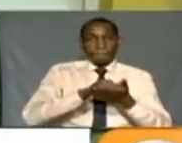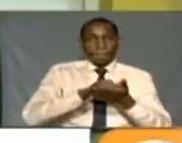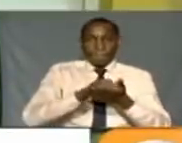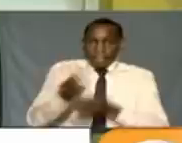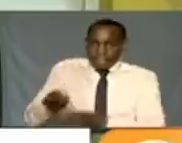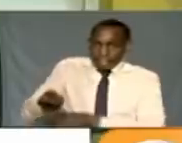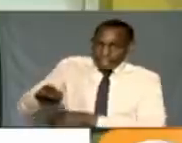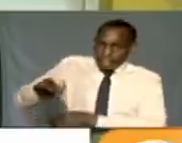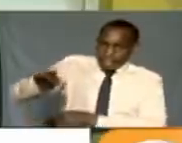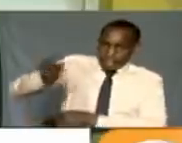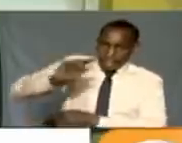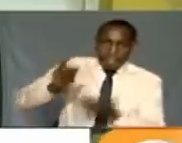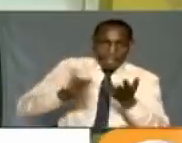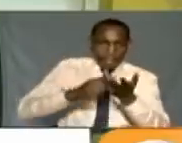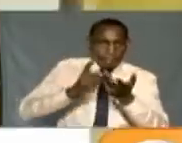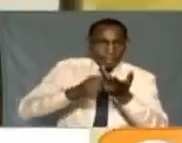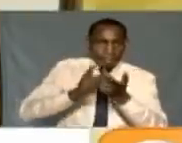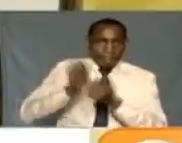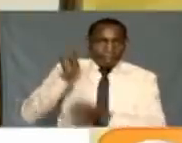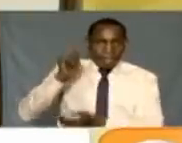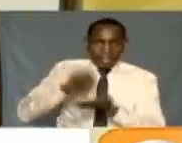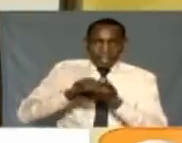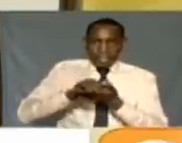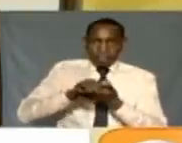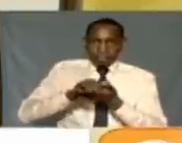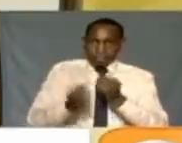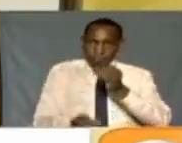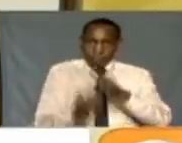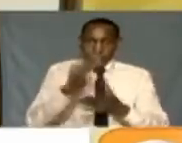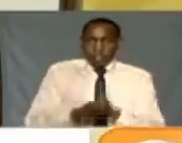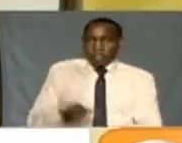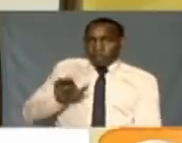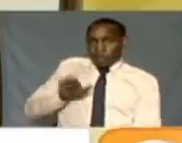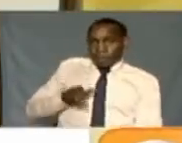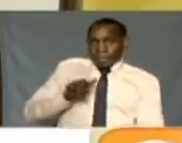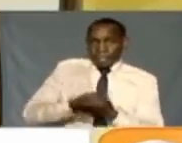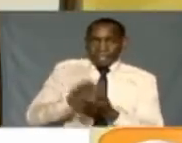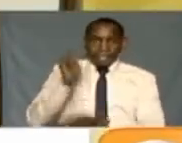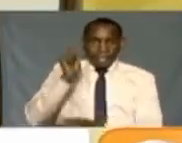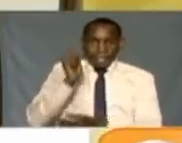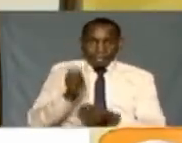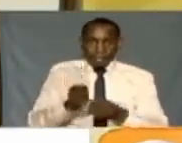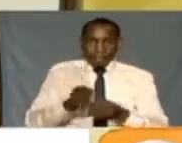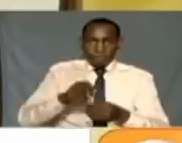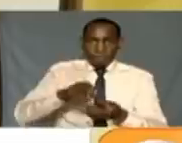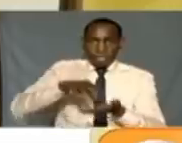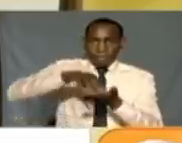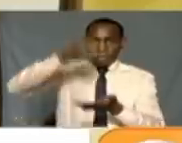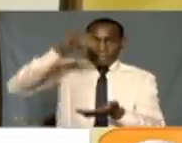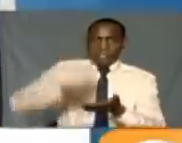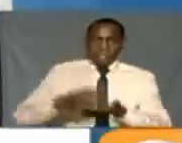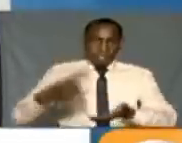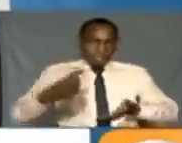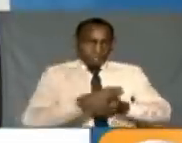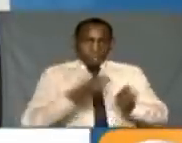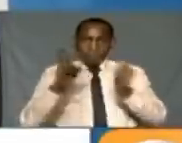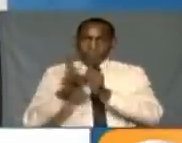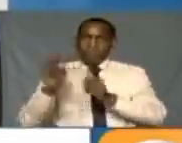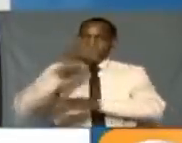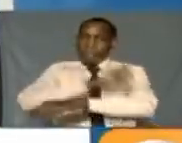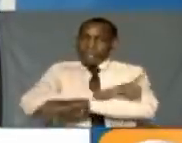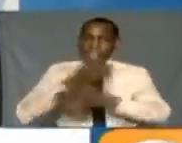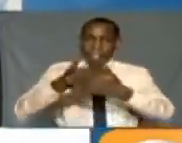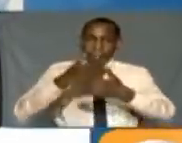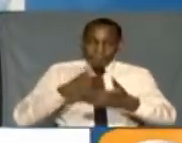zinaongeza idadi ya mayai ambayo anatengeza. Mwanamke anayetolewa mayai hupewa sindano siku 12 kabla